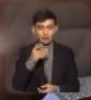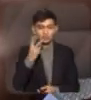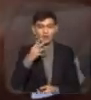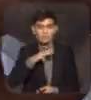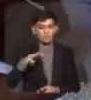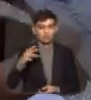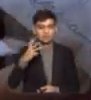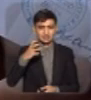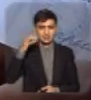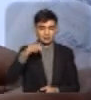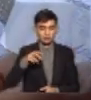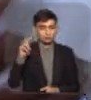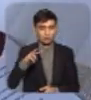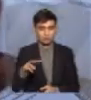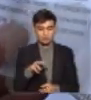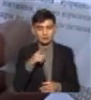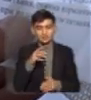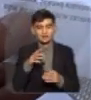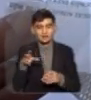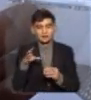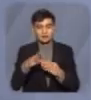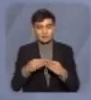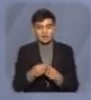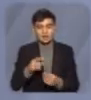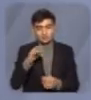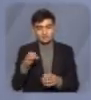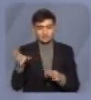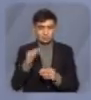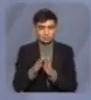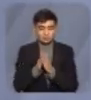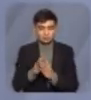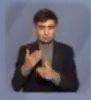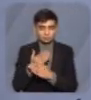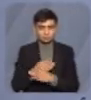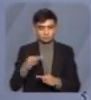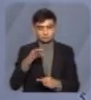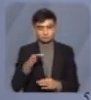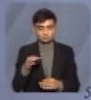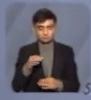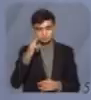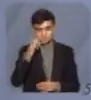миллиона 300 тысяч долларов. Семья Регины просит отозваться всех неравнодушных казахстанцев.